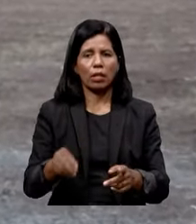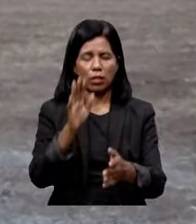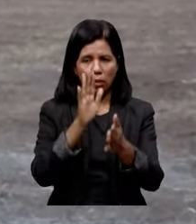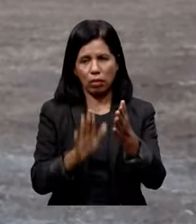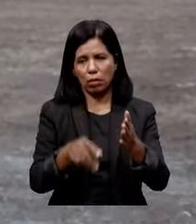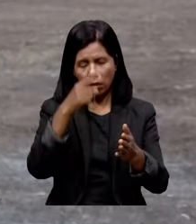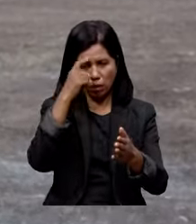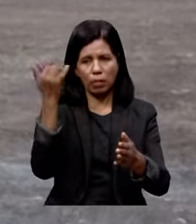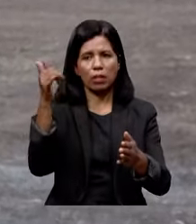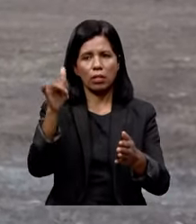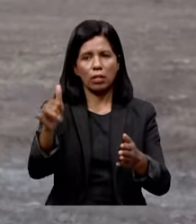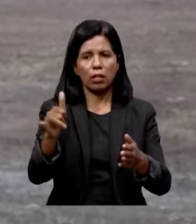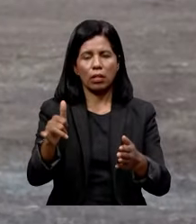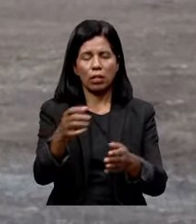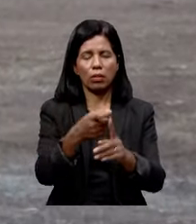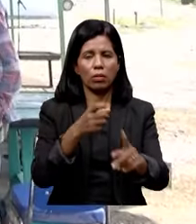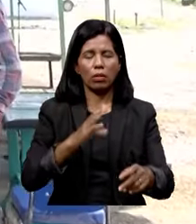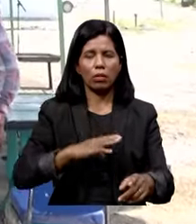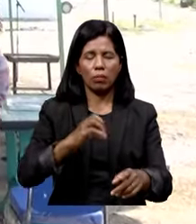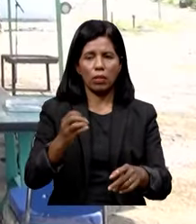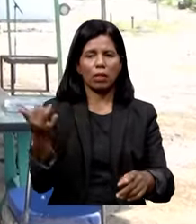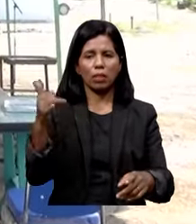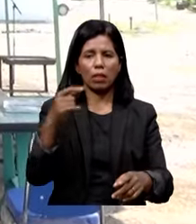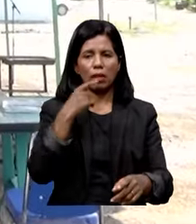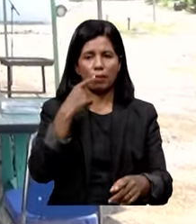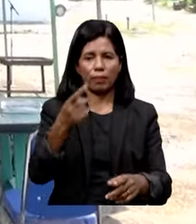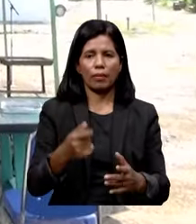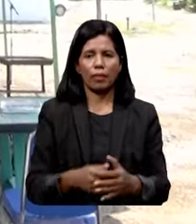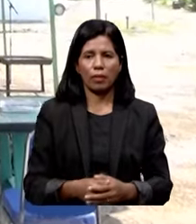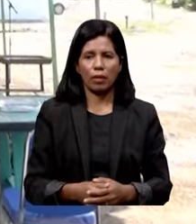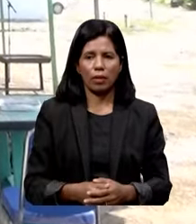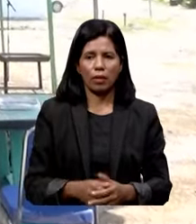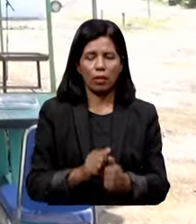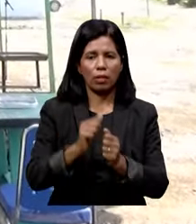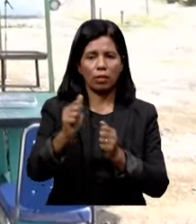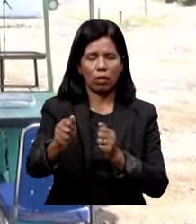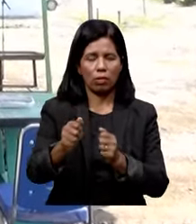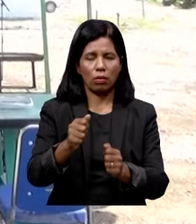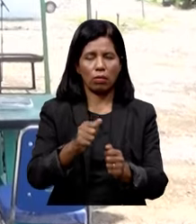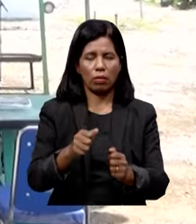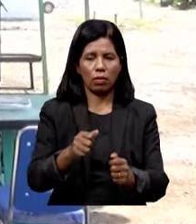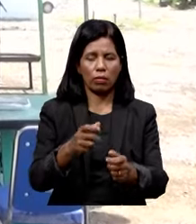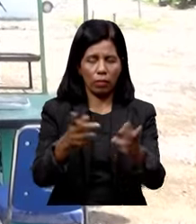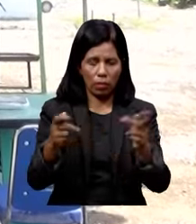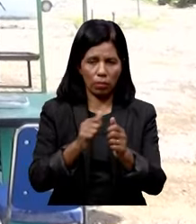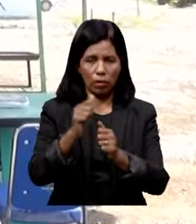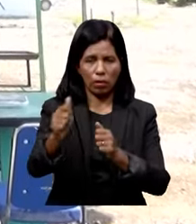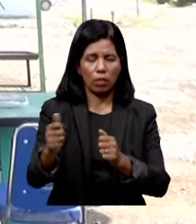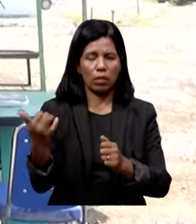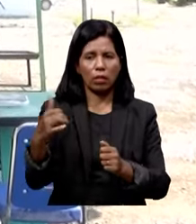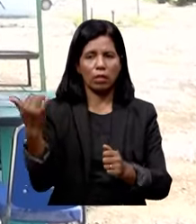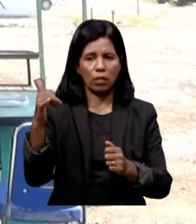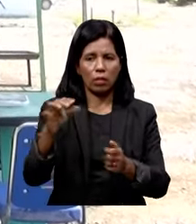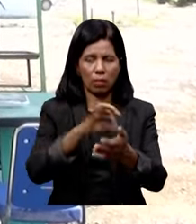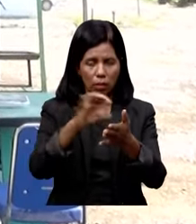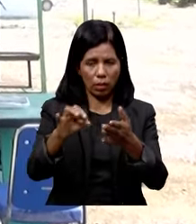tambah sira ne beke husi komoro sira tete kata ka distansi apa sih ramadok liu tambah serian dok sih apa